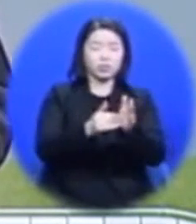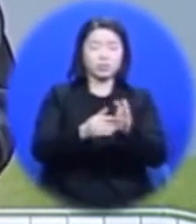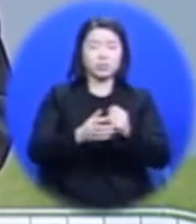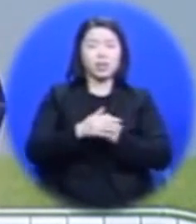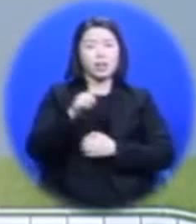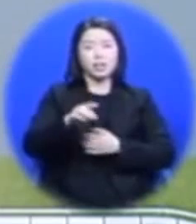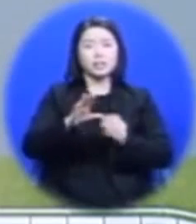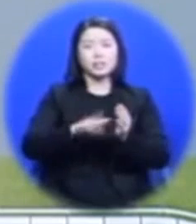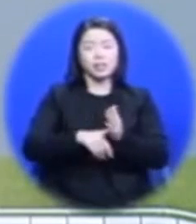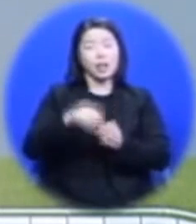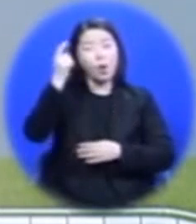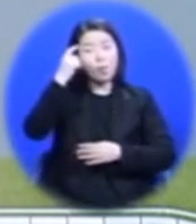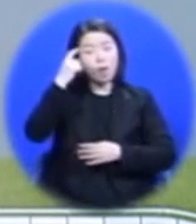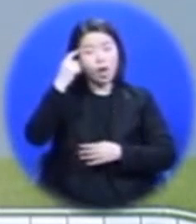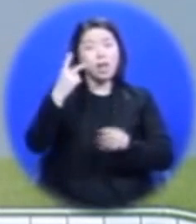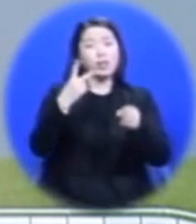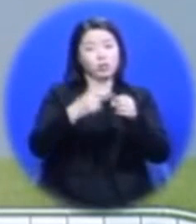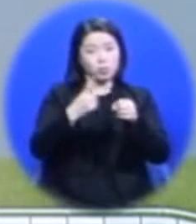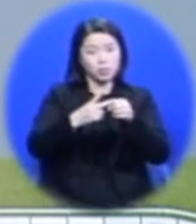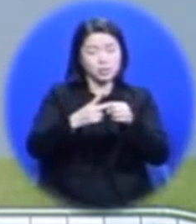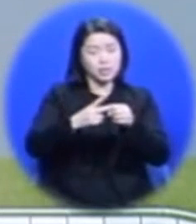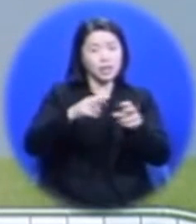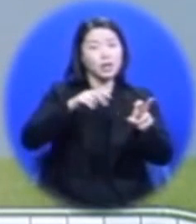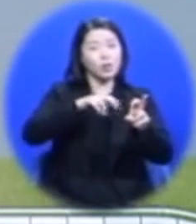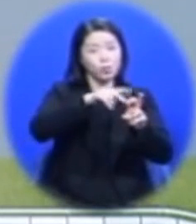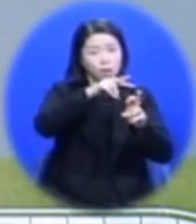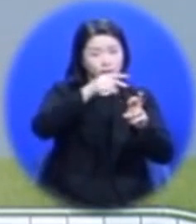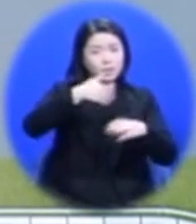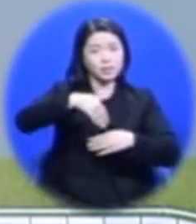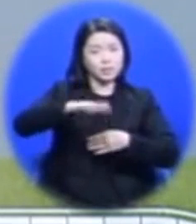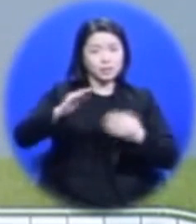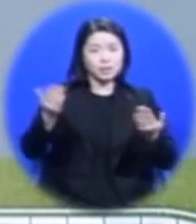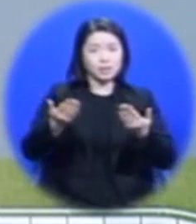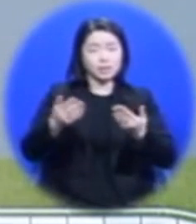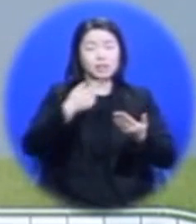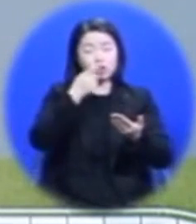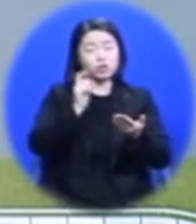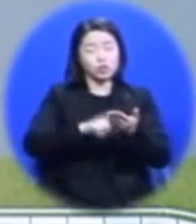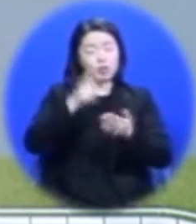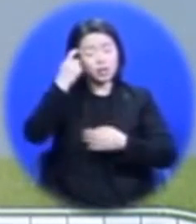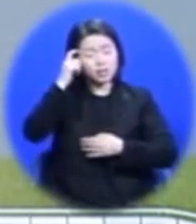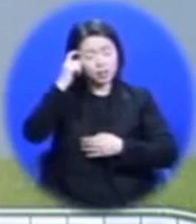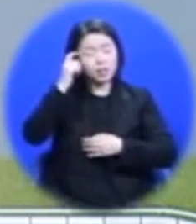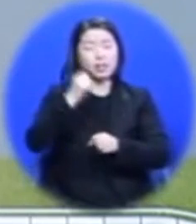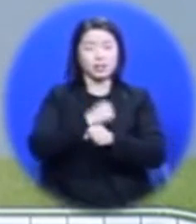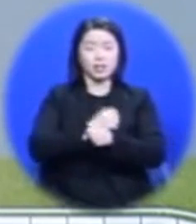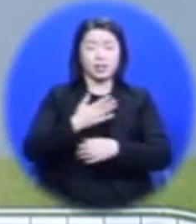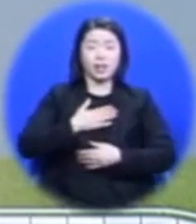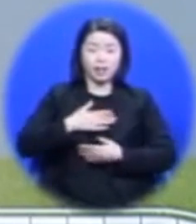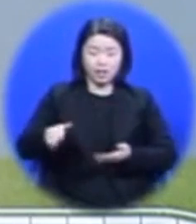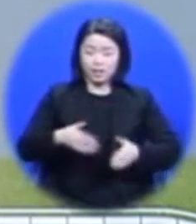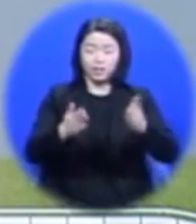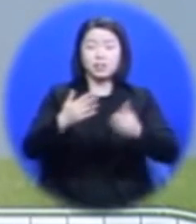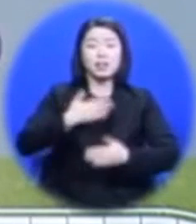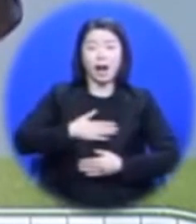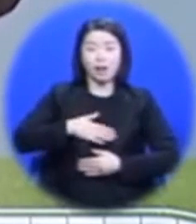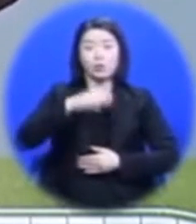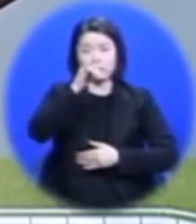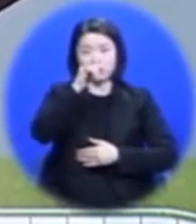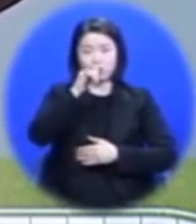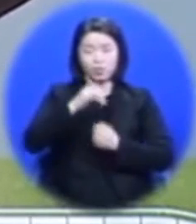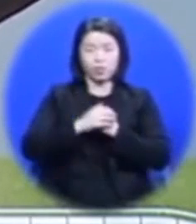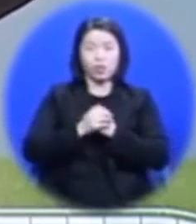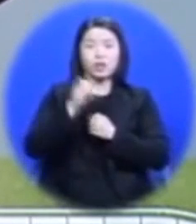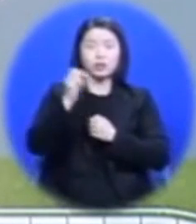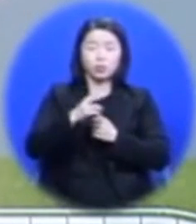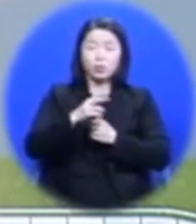그때 왜 이렇게 두 번째 올라가는 일이 쉬울까 생각을 해봤더니 제가 길을 알고 있는 겁니다. 그리고